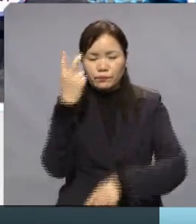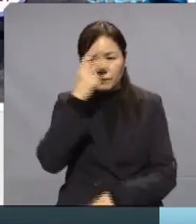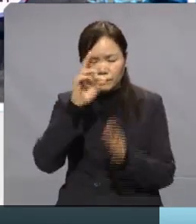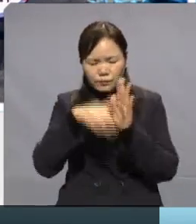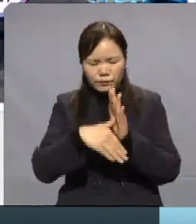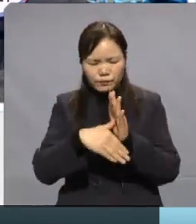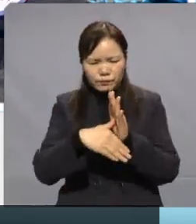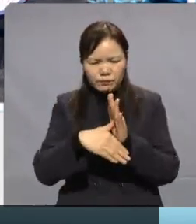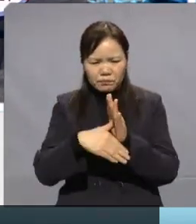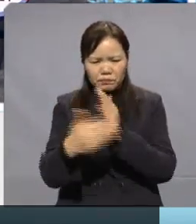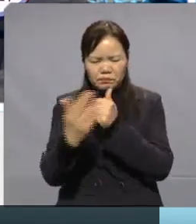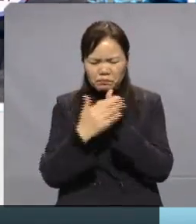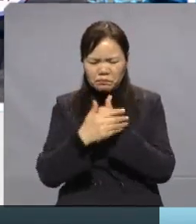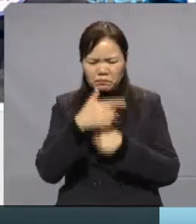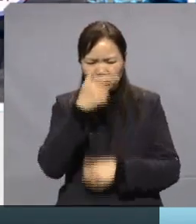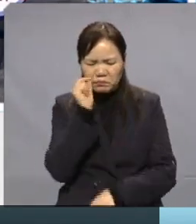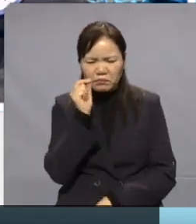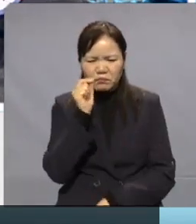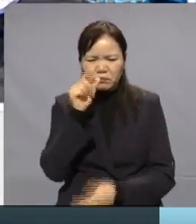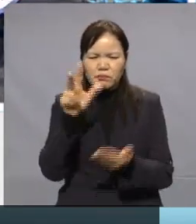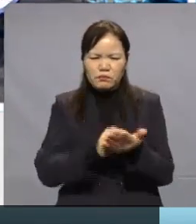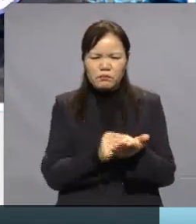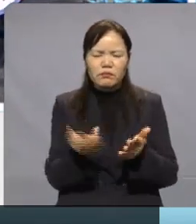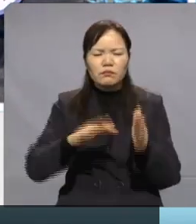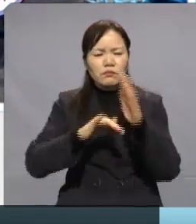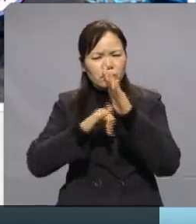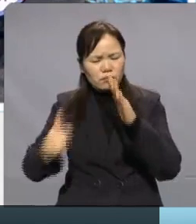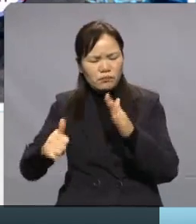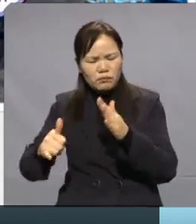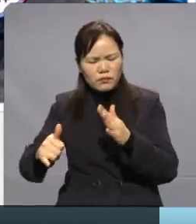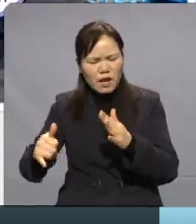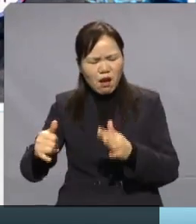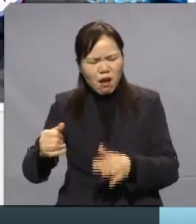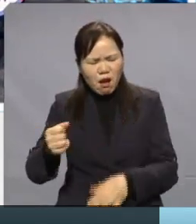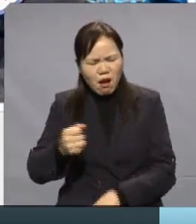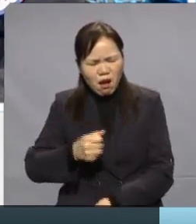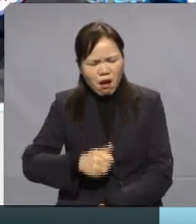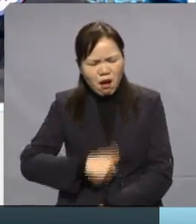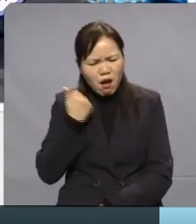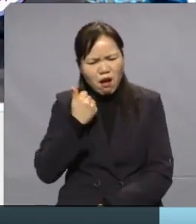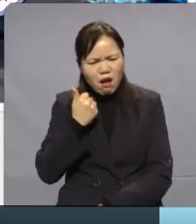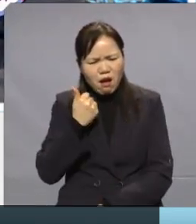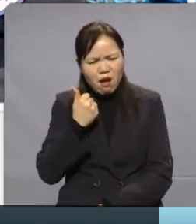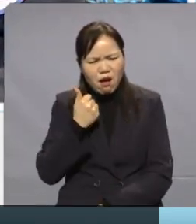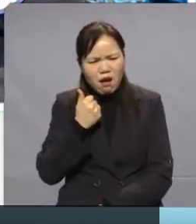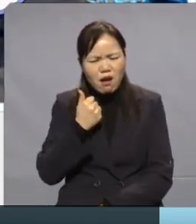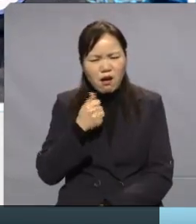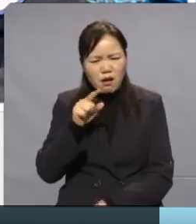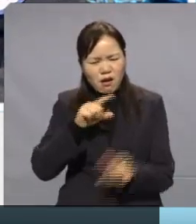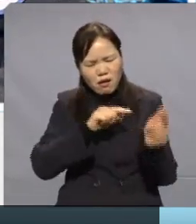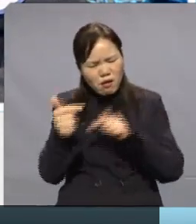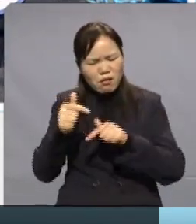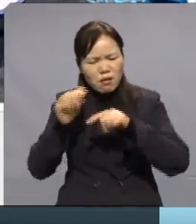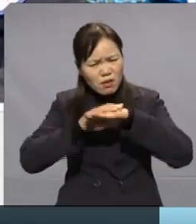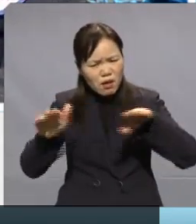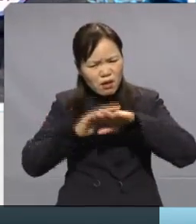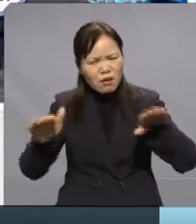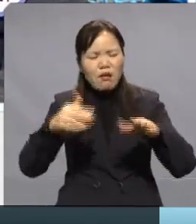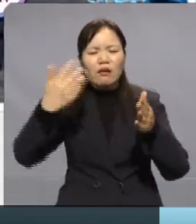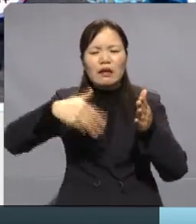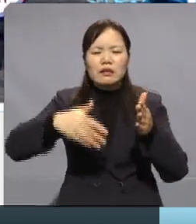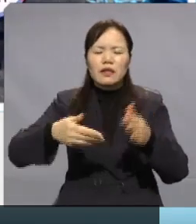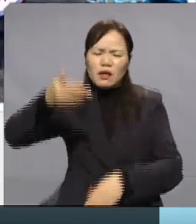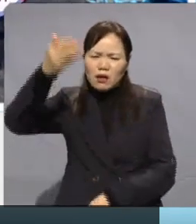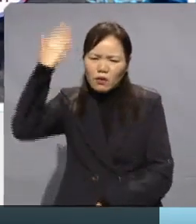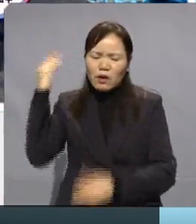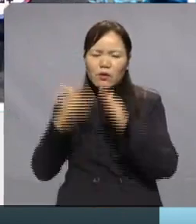비협조도 문제지만 이 유가족들의 울분이 아직도 해결되지 않습니다. 우리가 과거에 뭐 서해